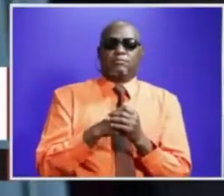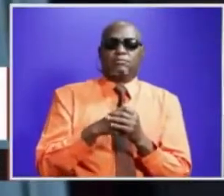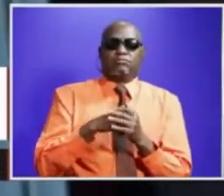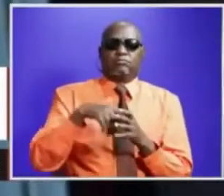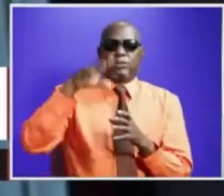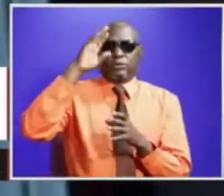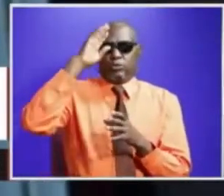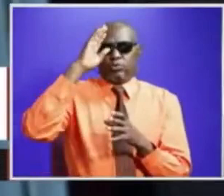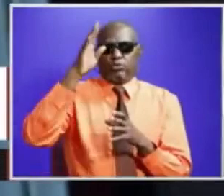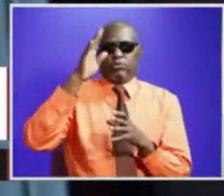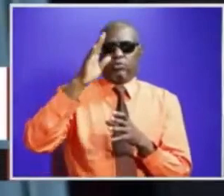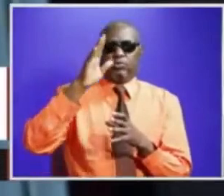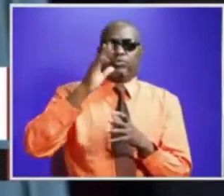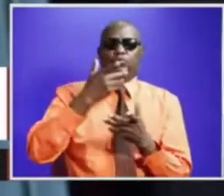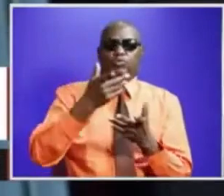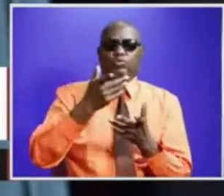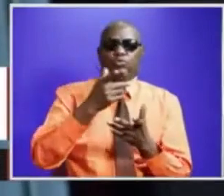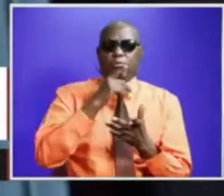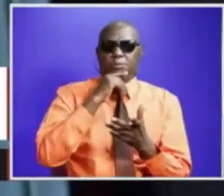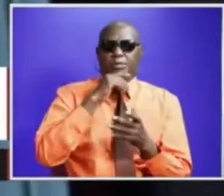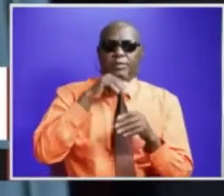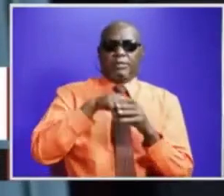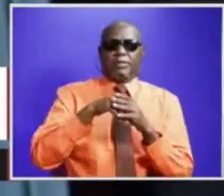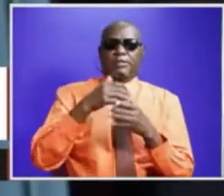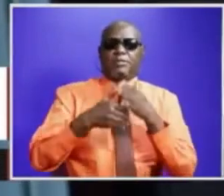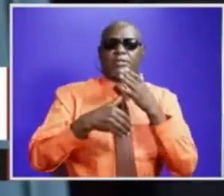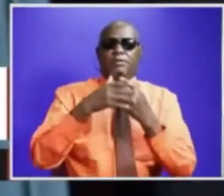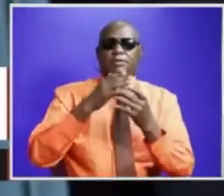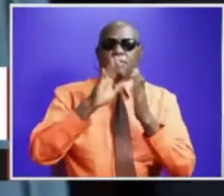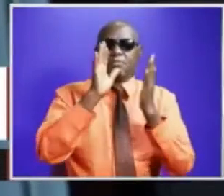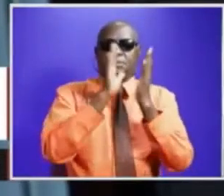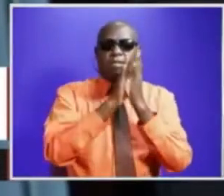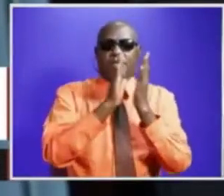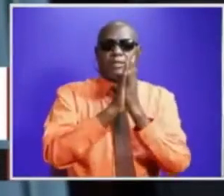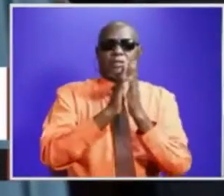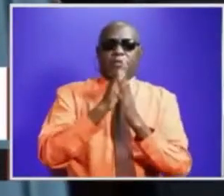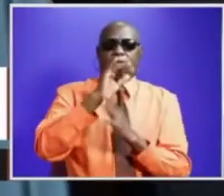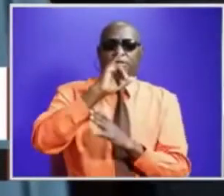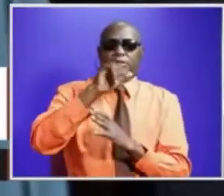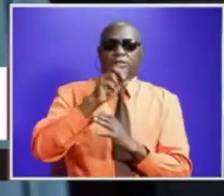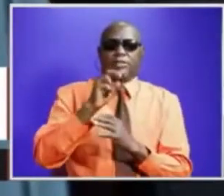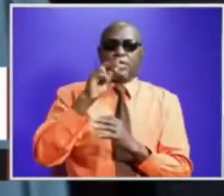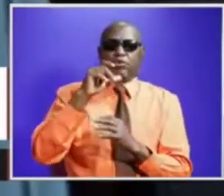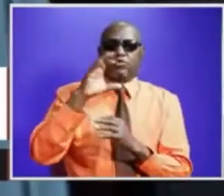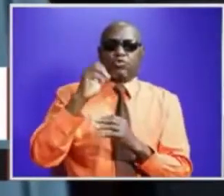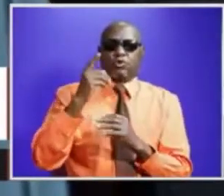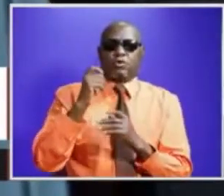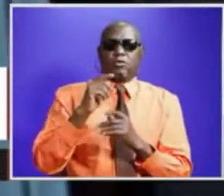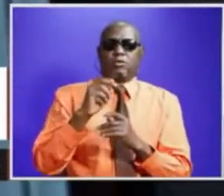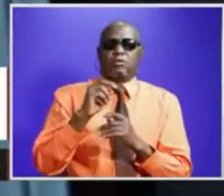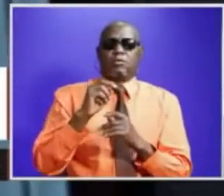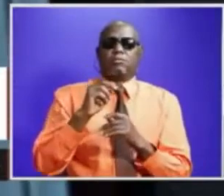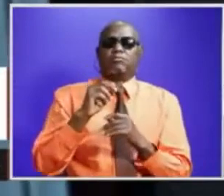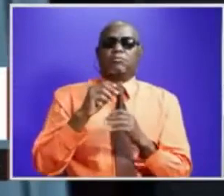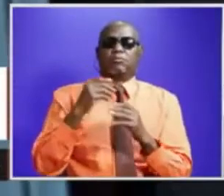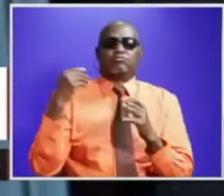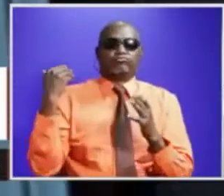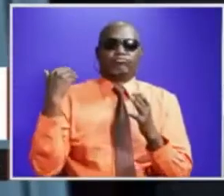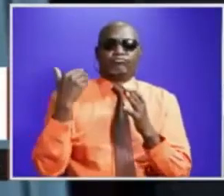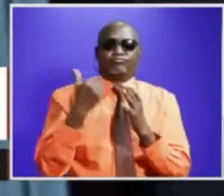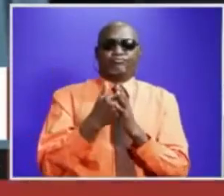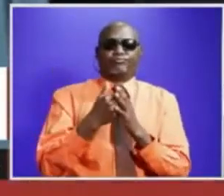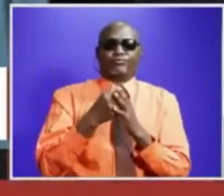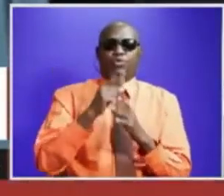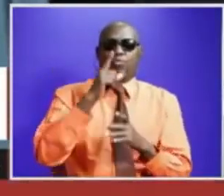boy, David King. We're taking you through Praise Junction all the way to 1 in the PM with Shiko Mbogo, like she said, and